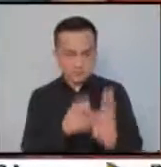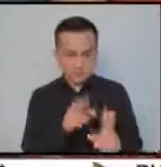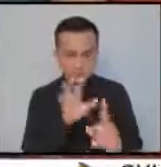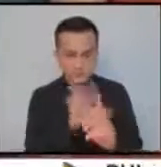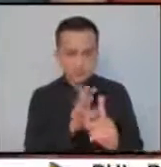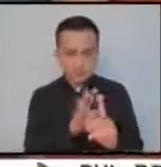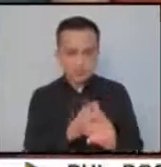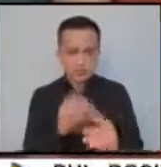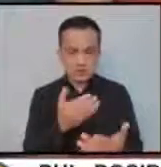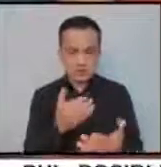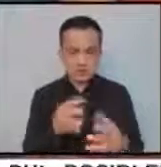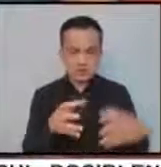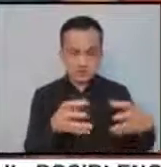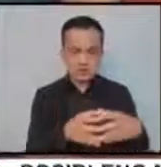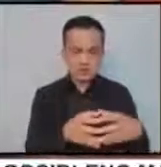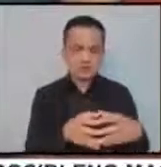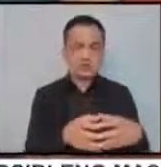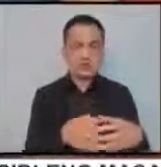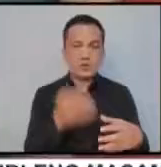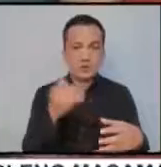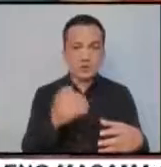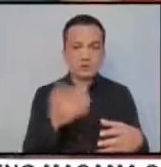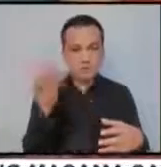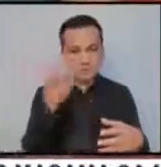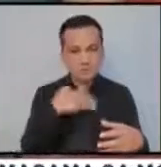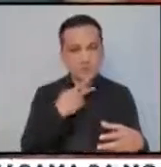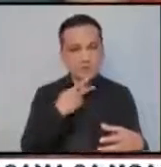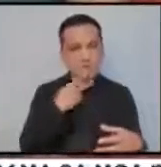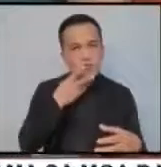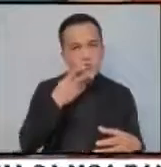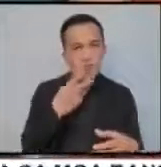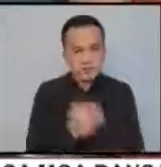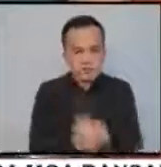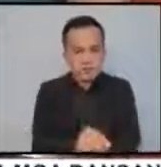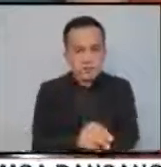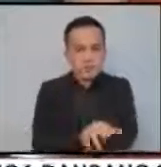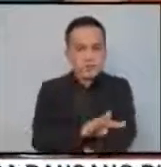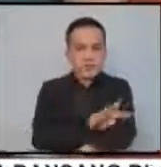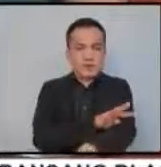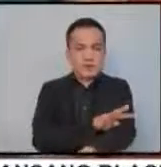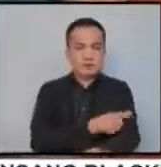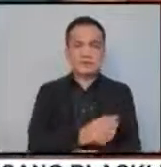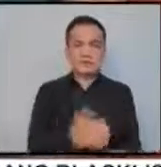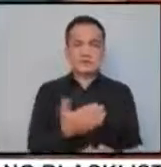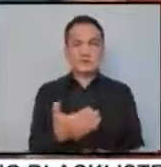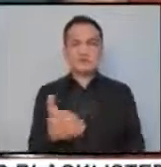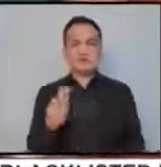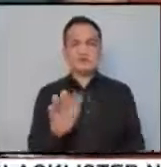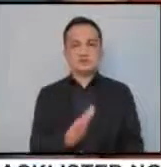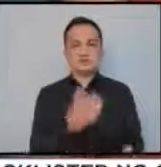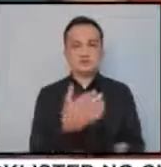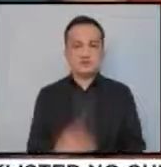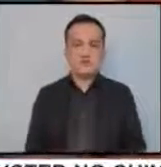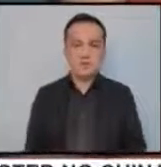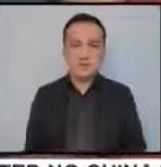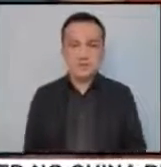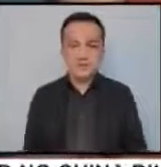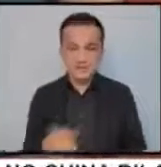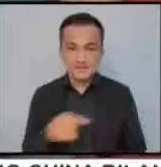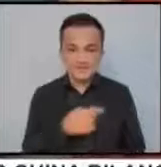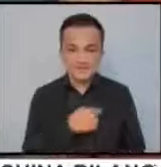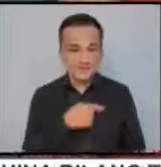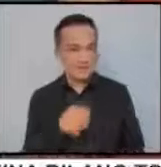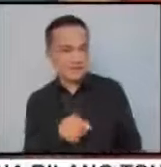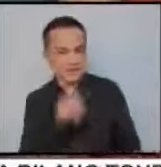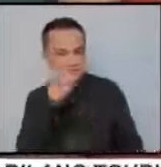kanilang magagandang boses at nakakatindig balahibo ng mga performances. Tiyak na tayo ay kanilang napapahanga talaga